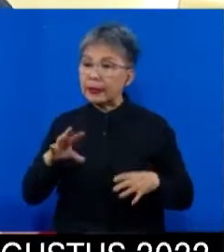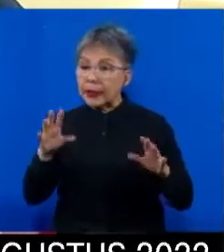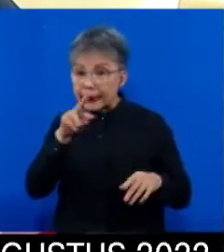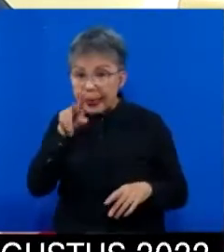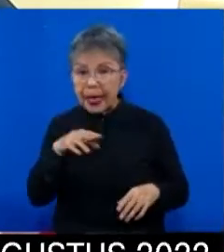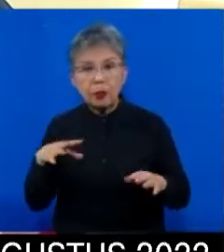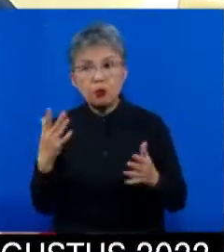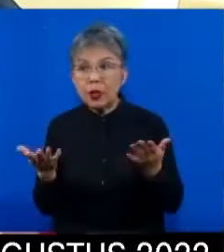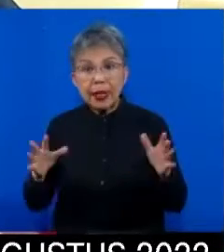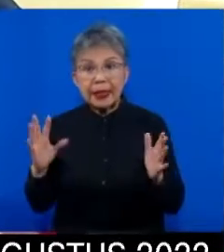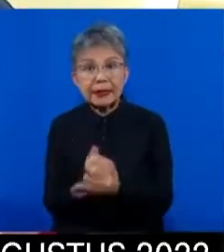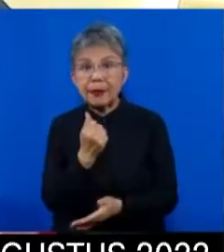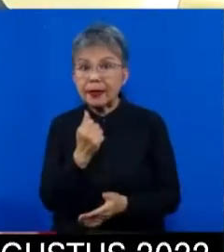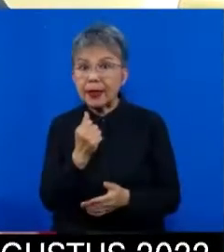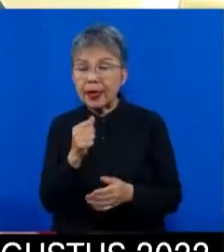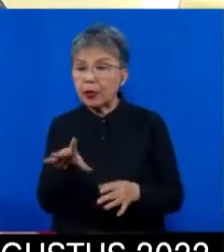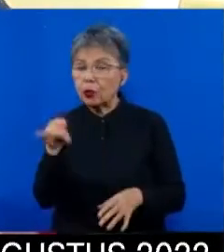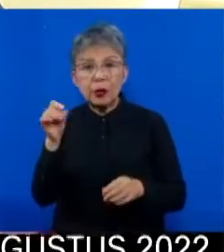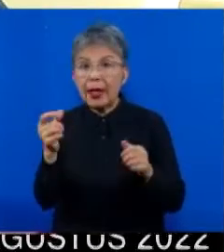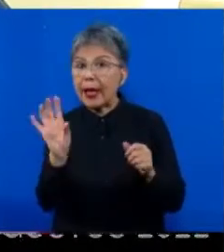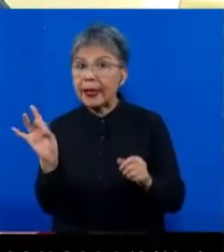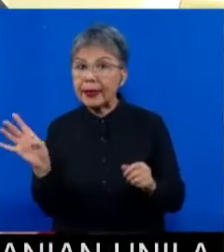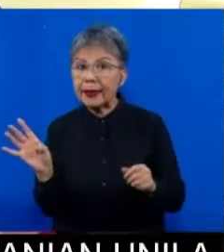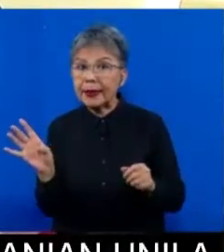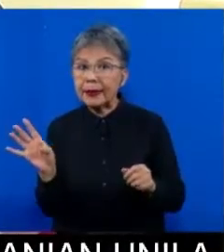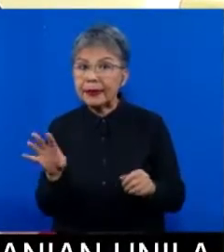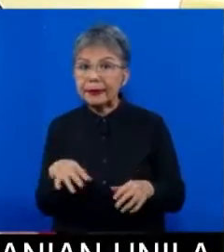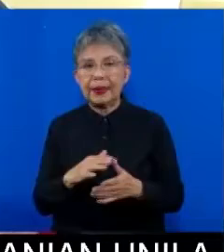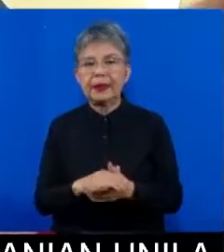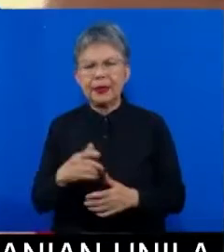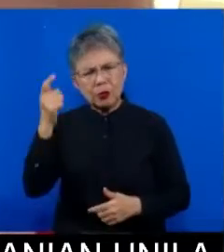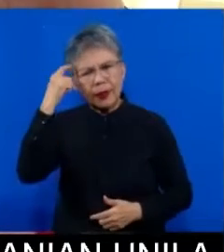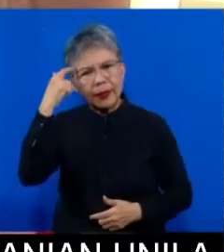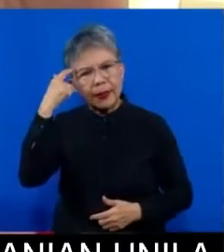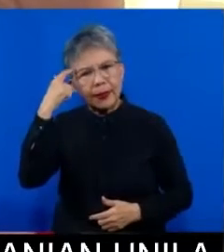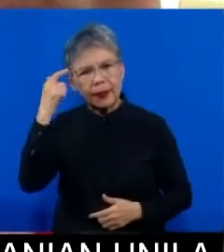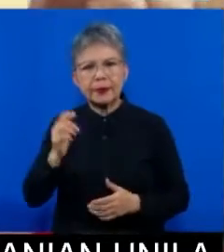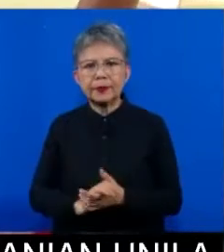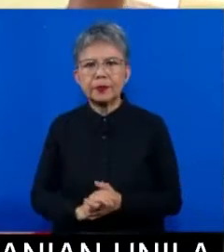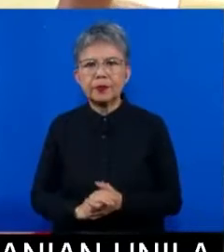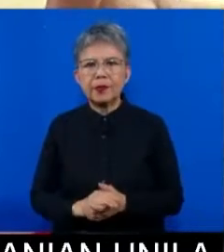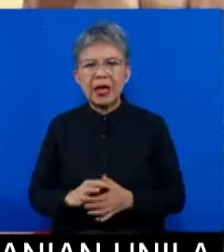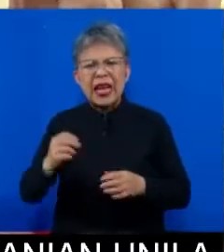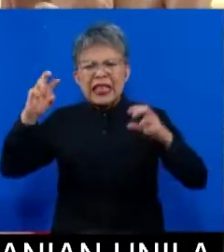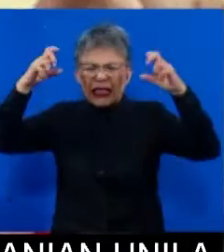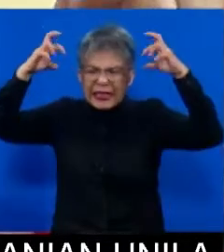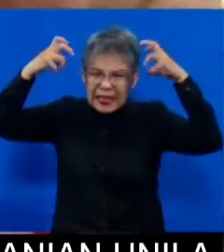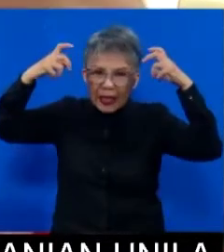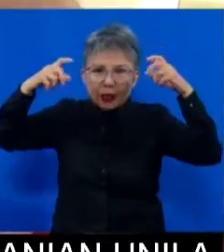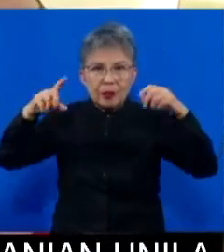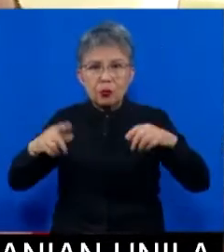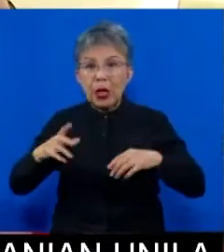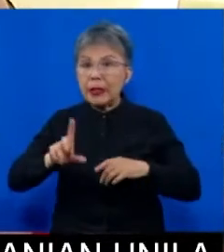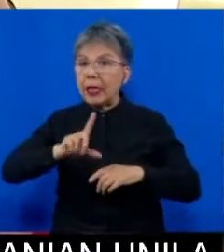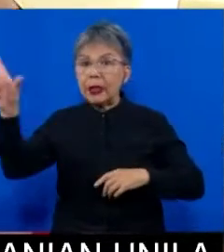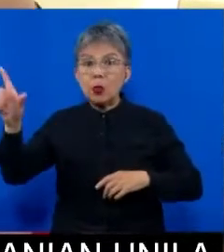untuk menjadi untuk kita jadi tantangan dan kita kerjakan. Jadi stres itu bukan ada di luar